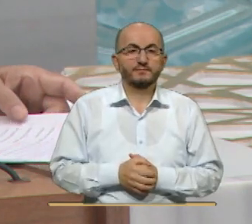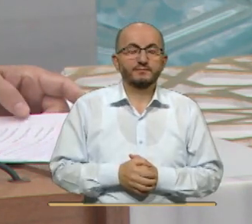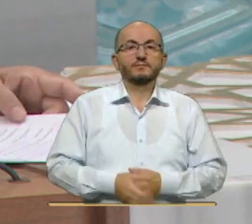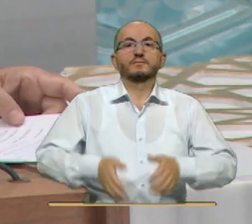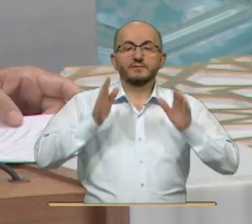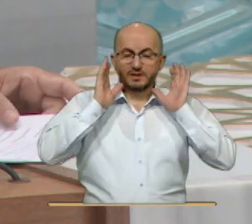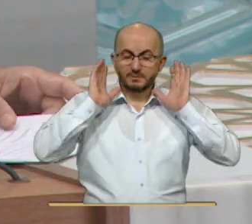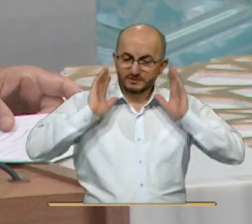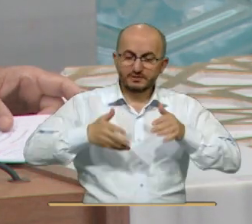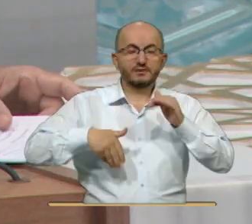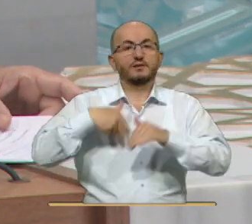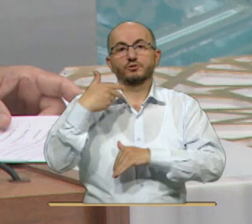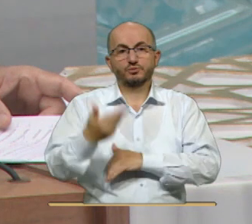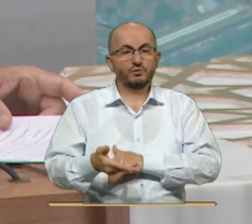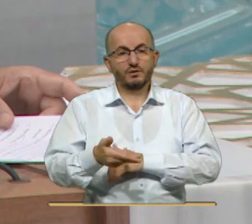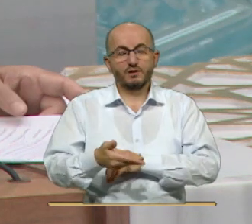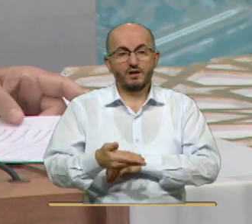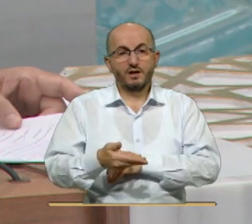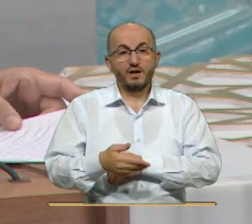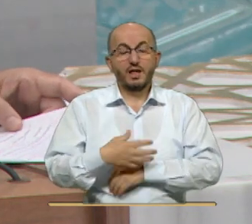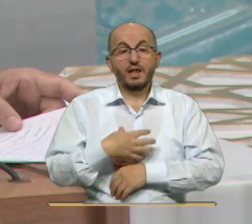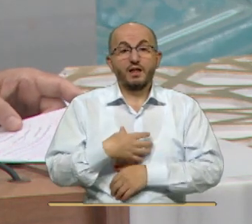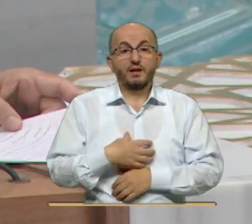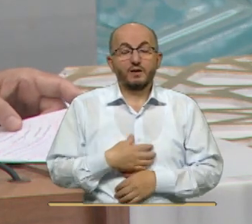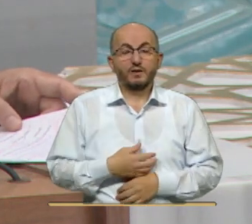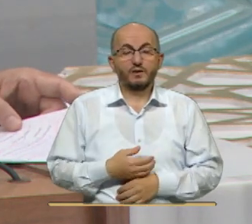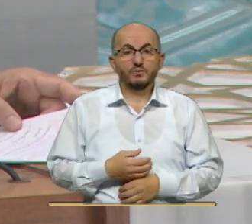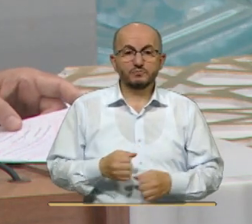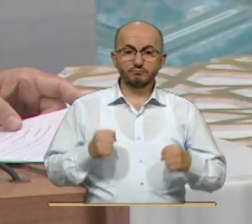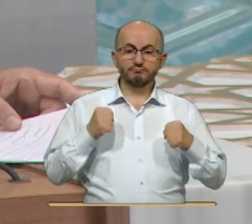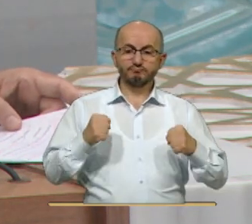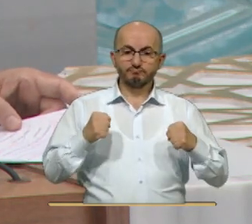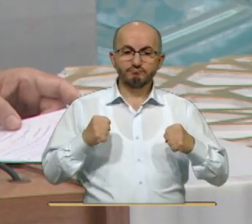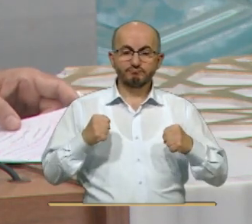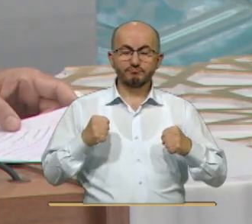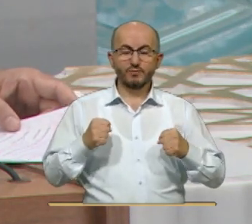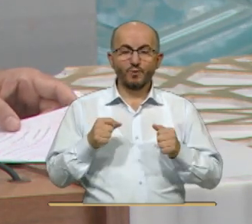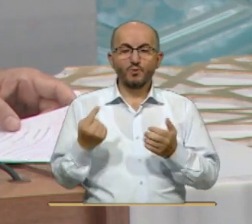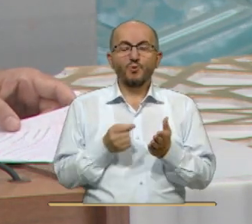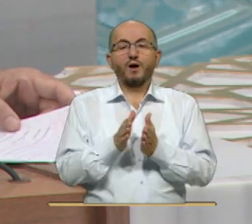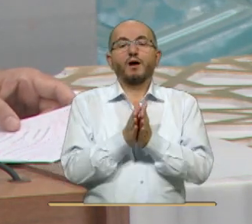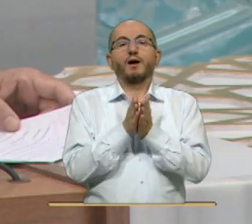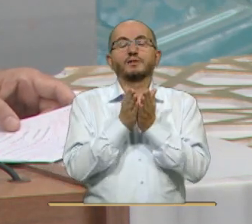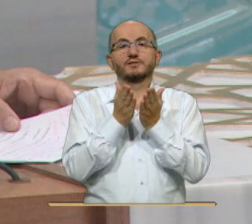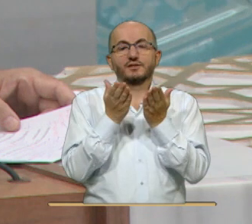Namazı kıldıktan sonra o dingin halimizle Kur'an'ı elimize alacağız.